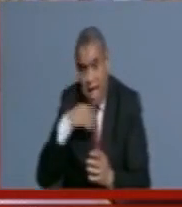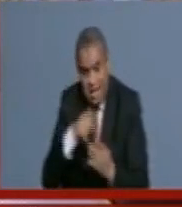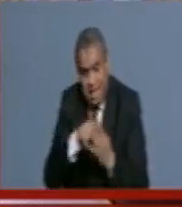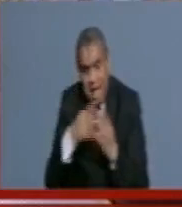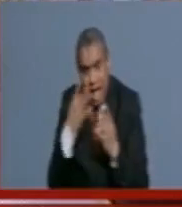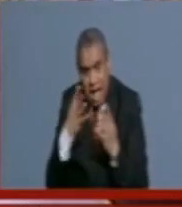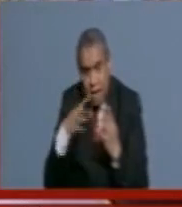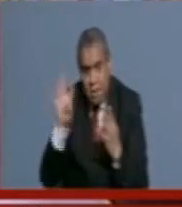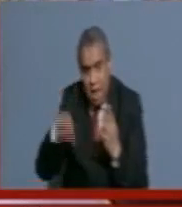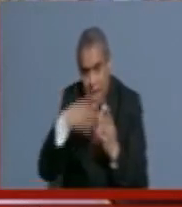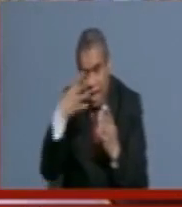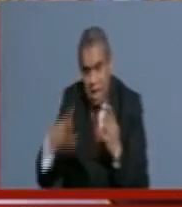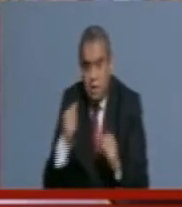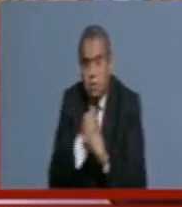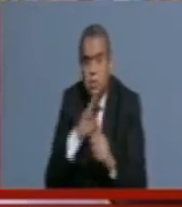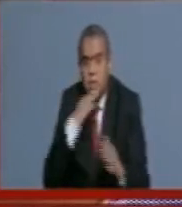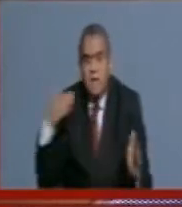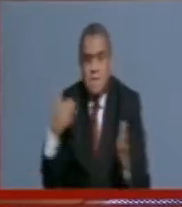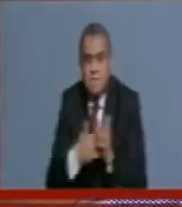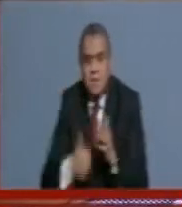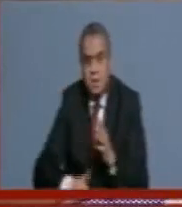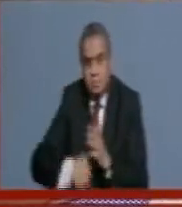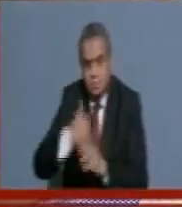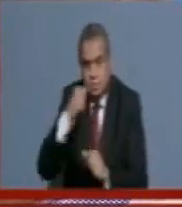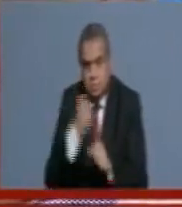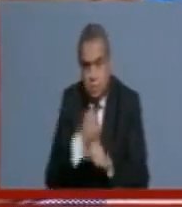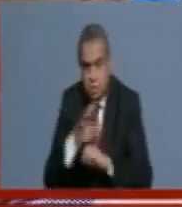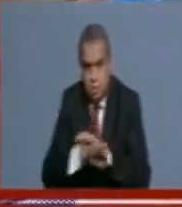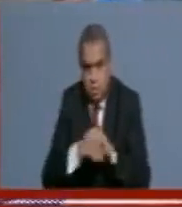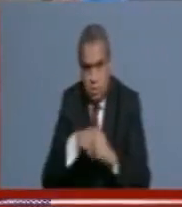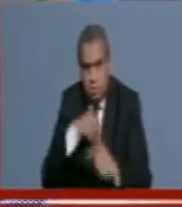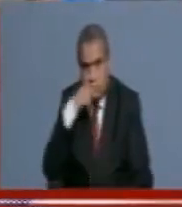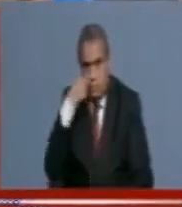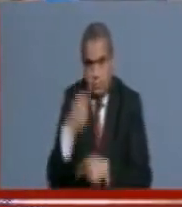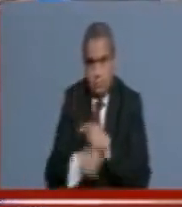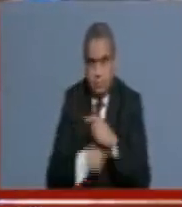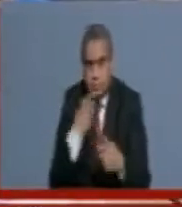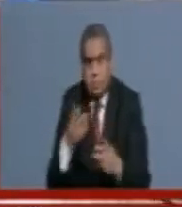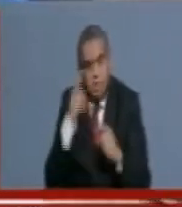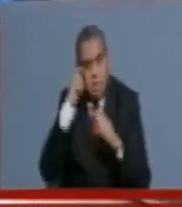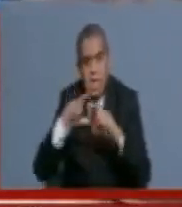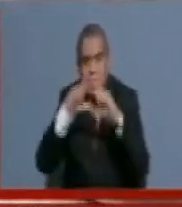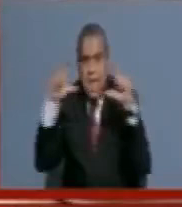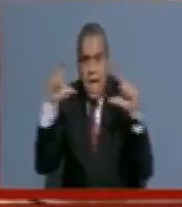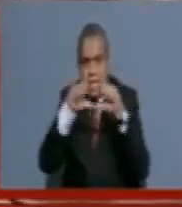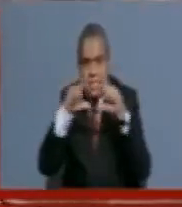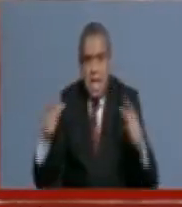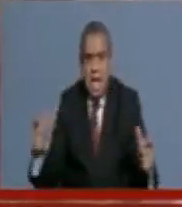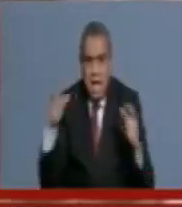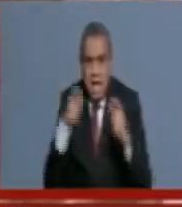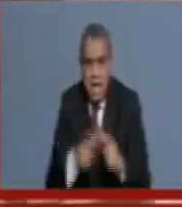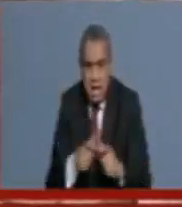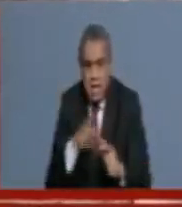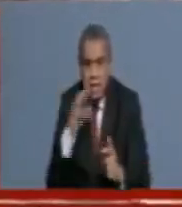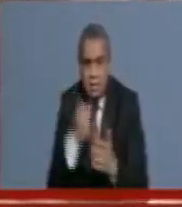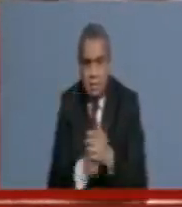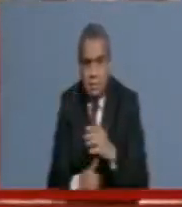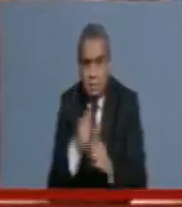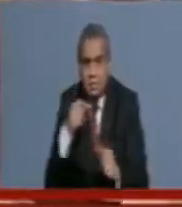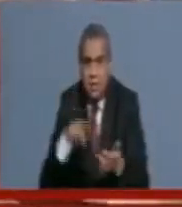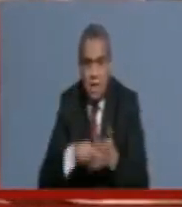ثم القائمة النهائية وابتدت الدعاية. الخلاصة في الأمر إن